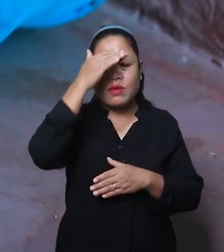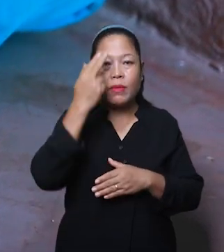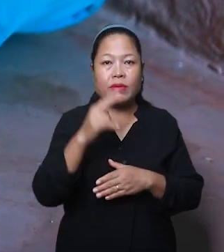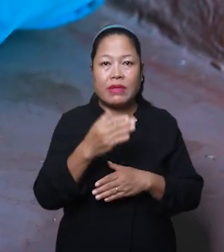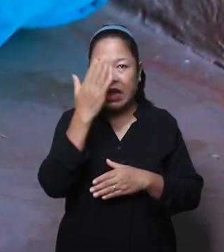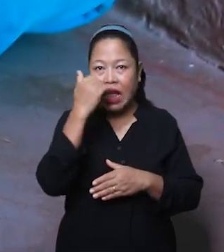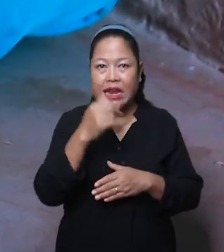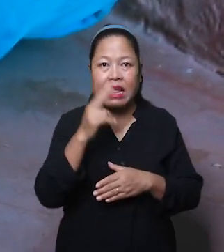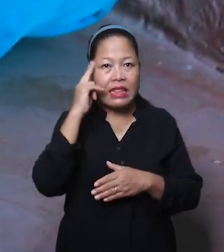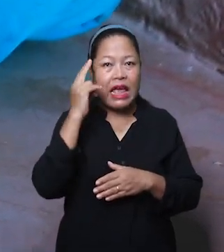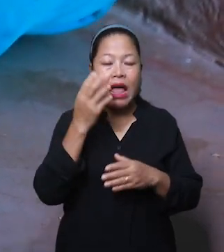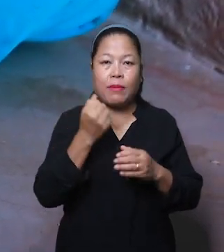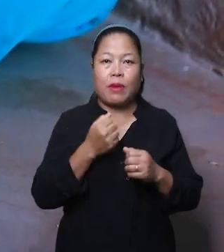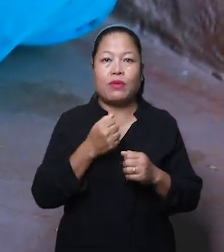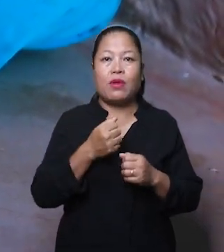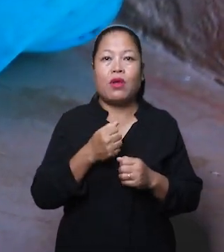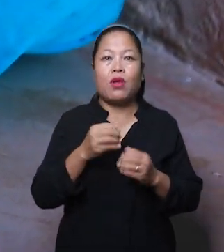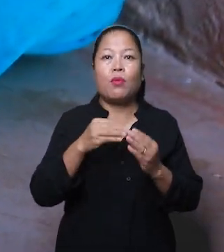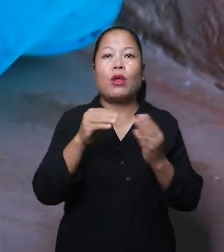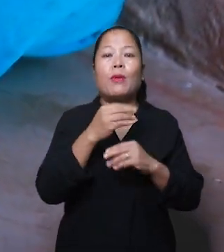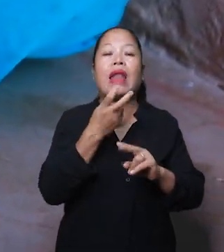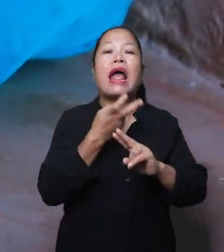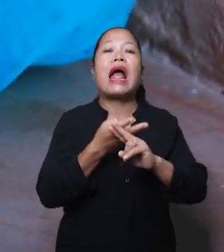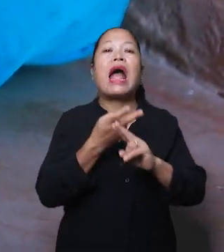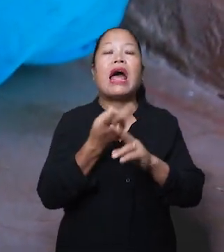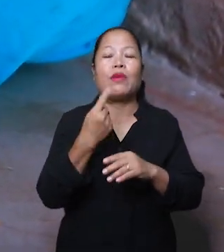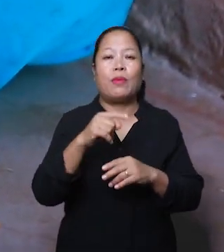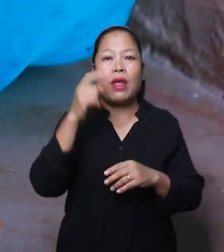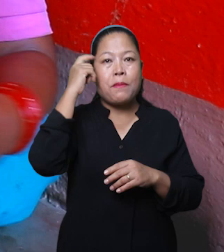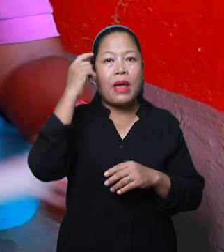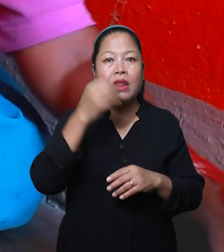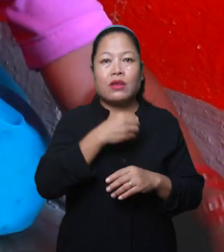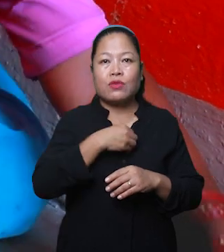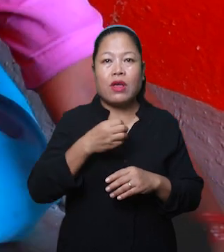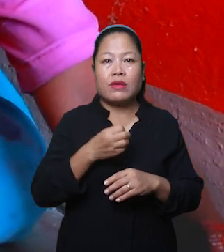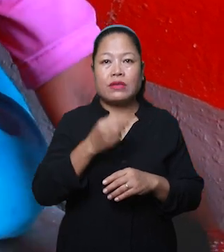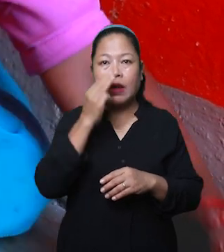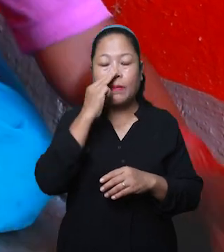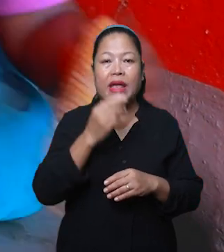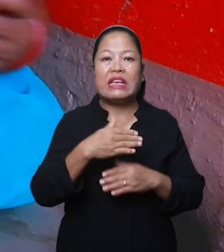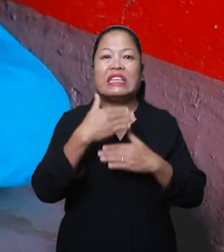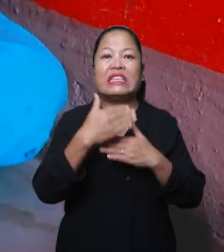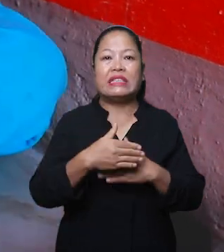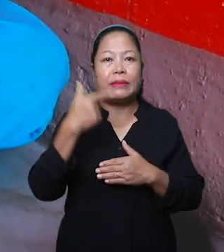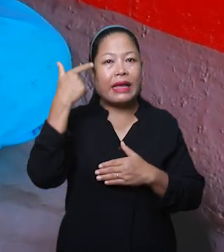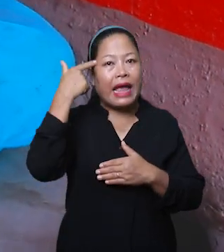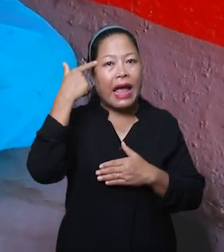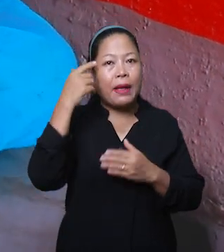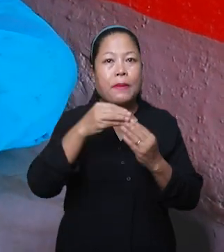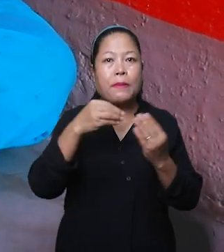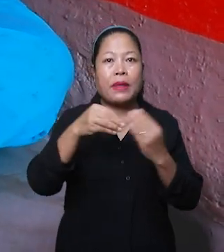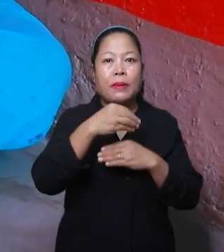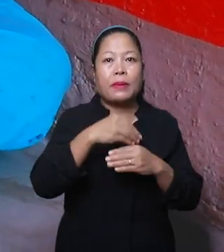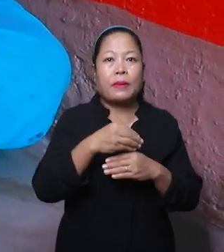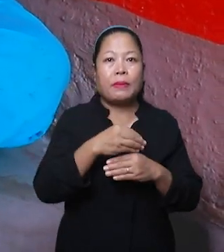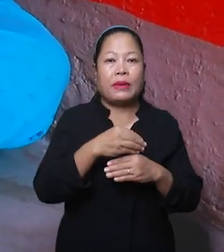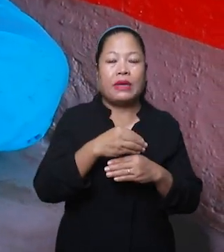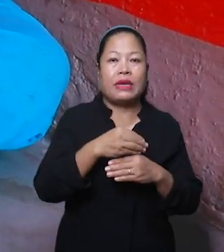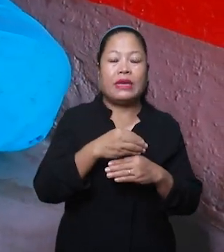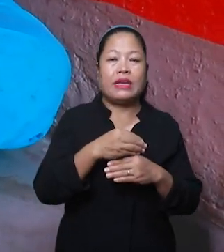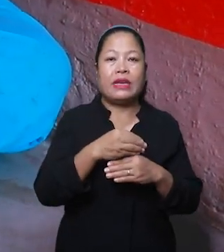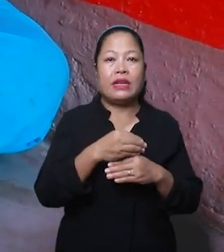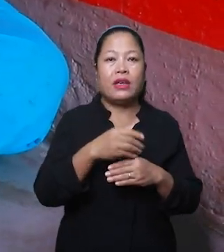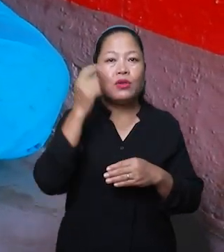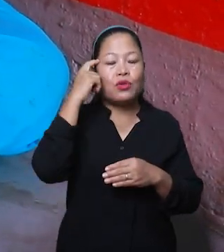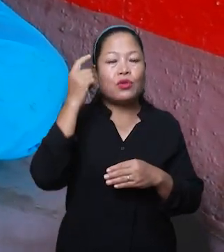सुरुमा समस्याको कारण पत्ता लगाउन परिवारलाई गाह्रो पर्यो। मानसिक स्वास्थ्यमा आफ्नो सीमित ज्ञान र पारिवारिक